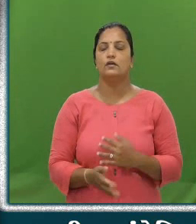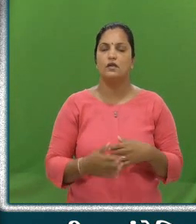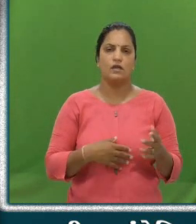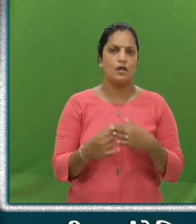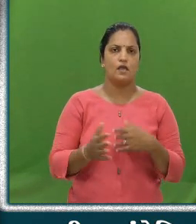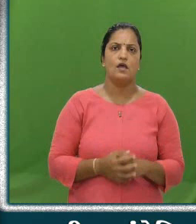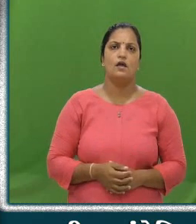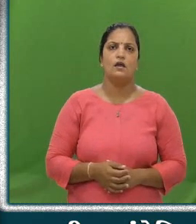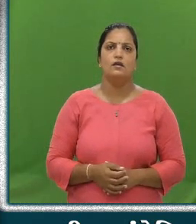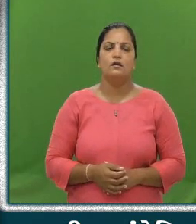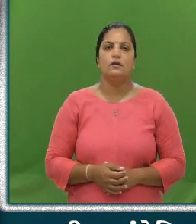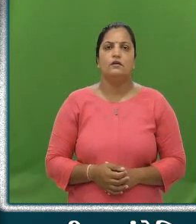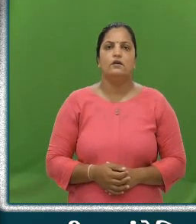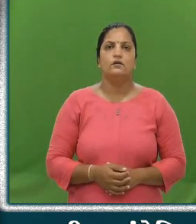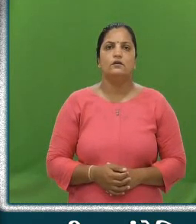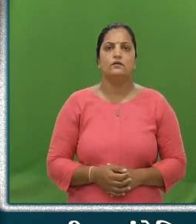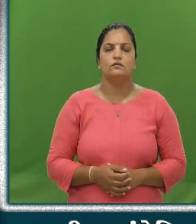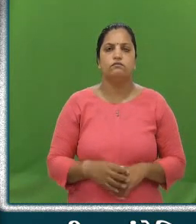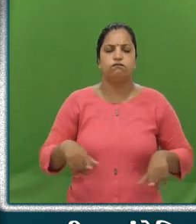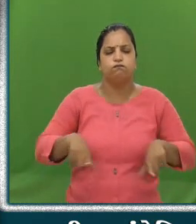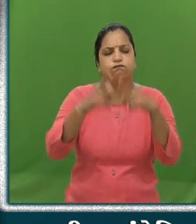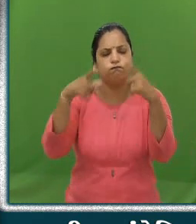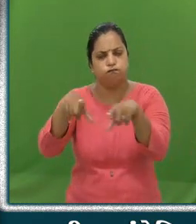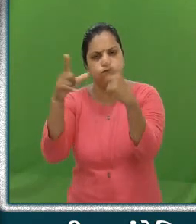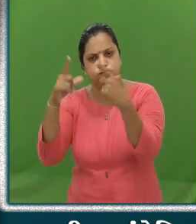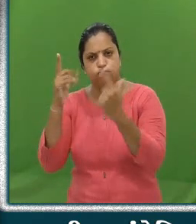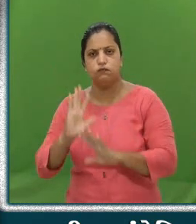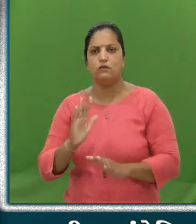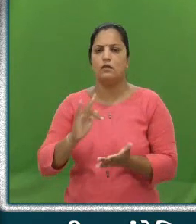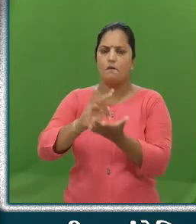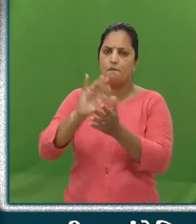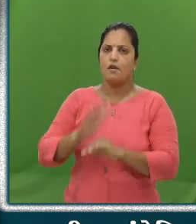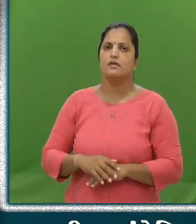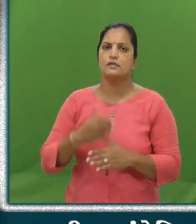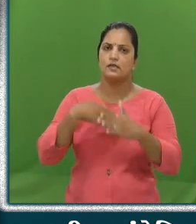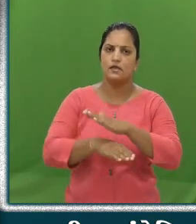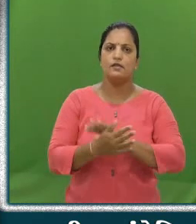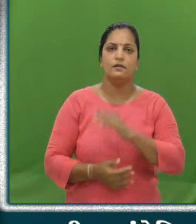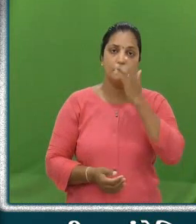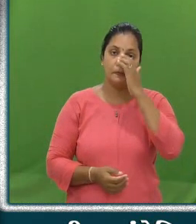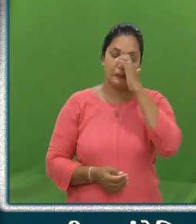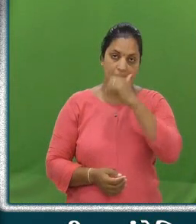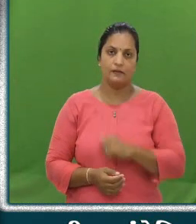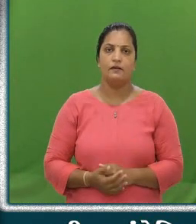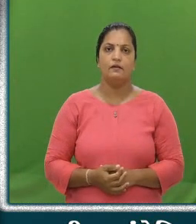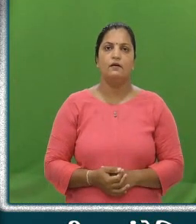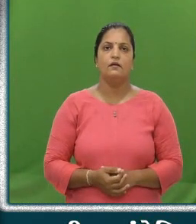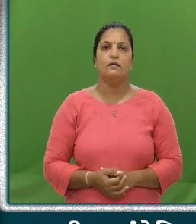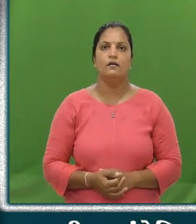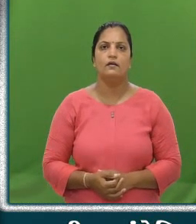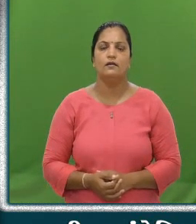એક આ પર્વતીય વિસ્તાર હોય કે ગીચ જાડી વાળો વિસ્તાર હોય તો તે વિસ્તારની અંદર શું કહેવામાં આવે કે લાલ